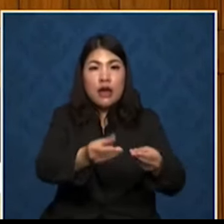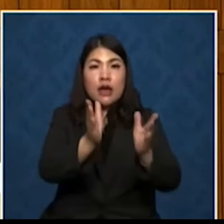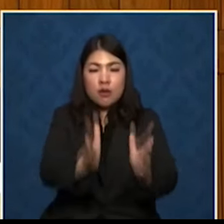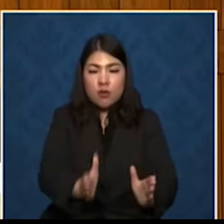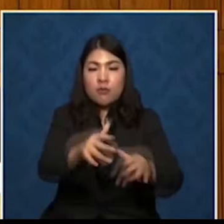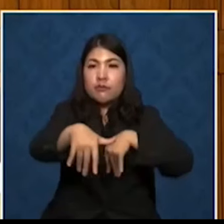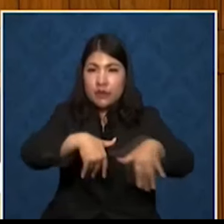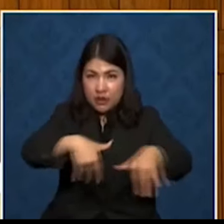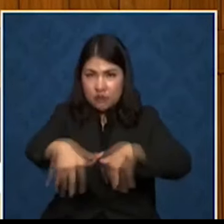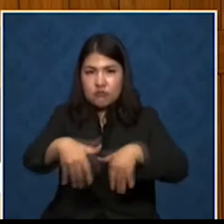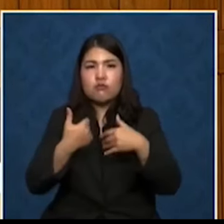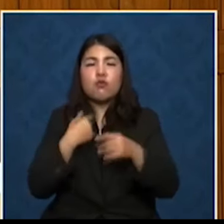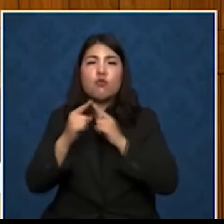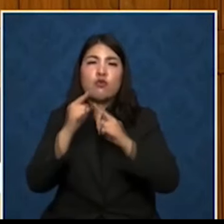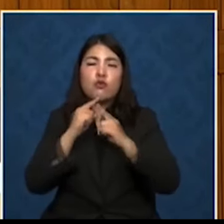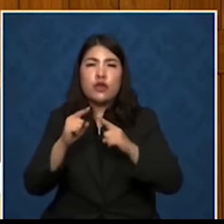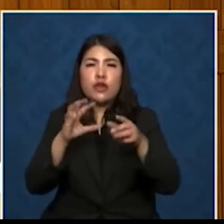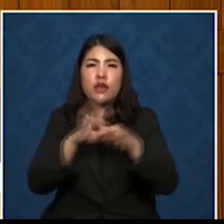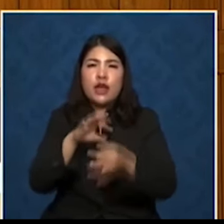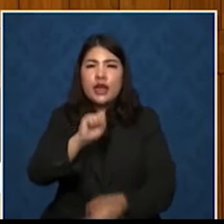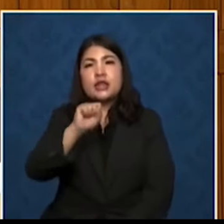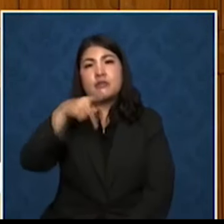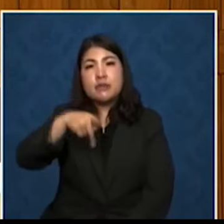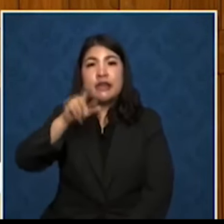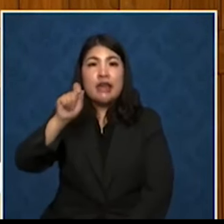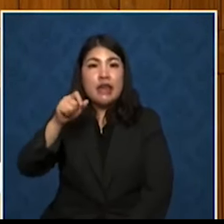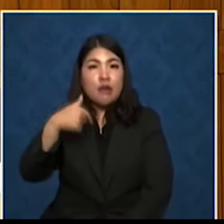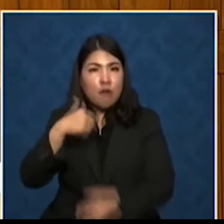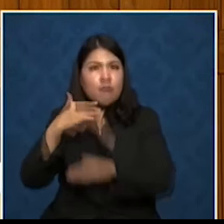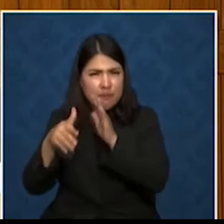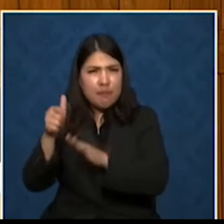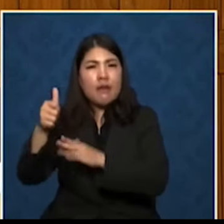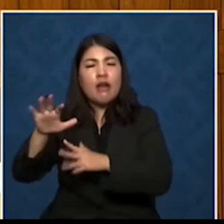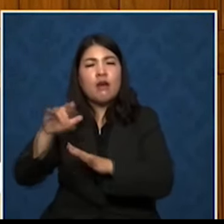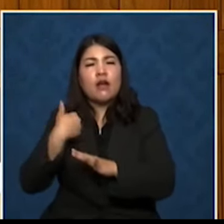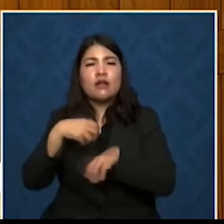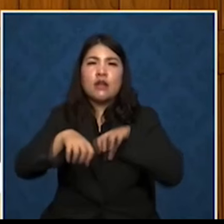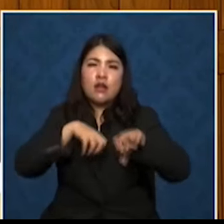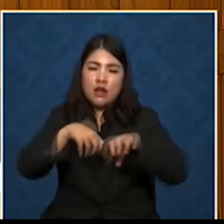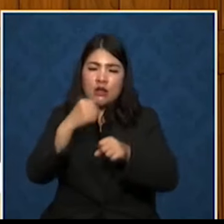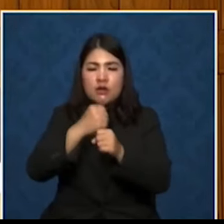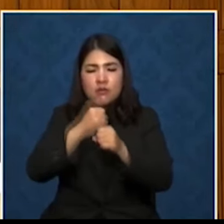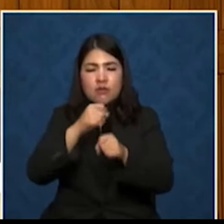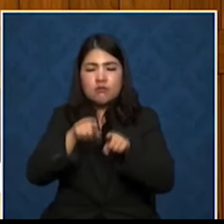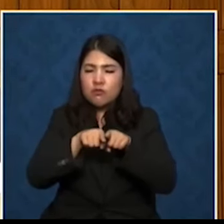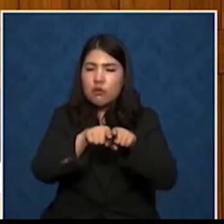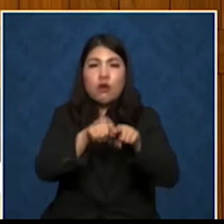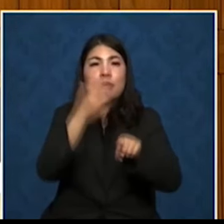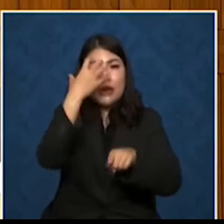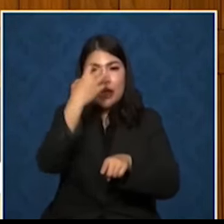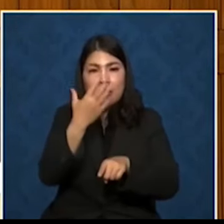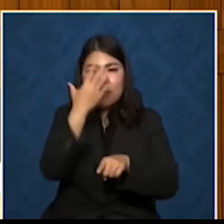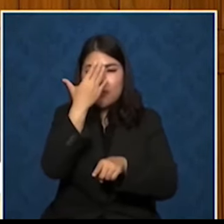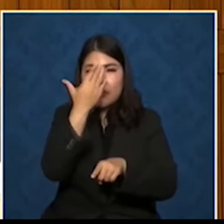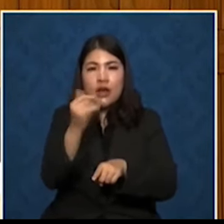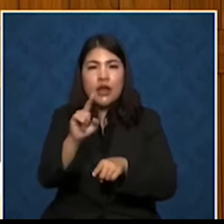ได้การเจราจาเรอง FTAองก็มผลสมรษไปแล้วแล้วก็กำเดินหนาต่อไปอย่างต่อเื่องเพื่ทำใหชีวความเป็อยู่ข